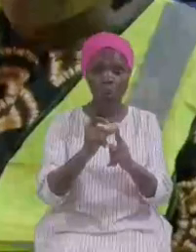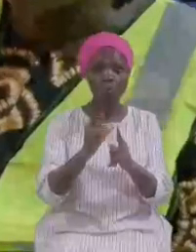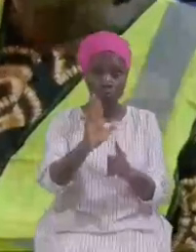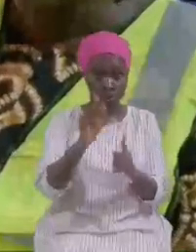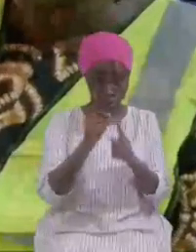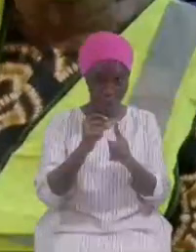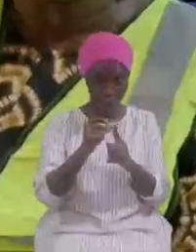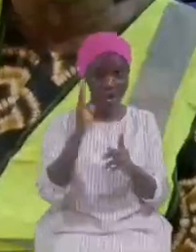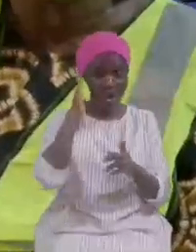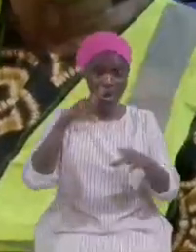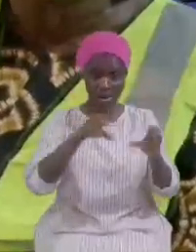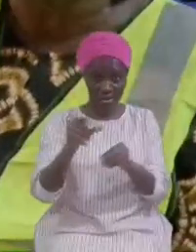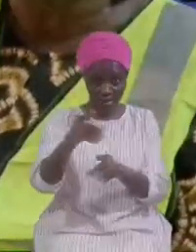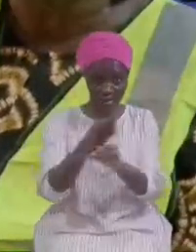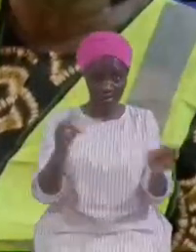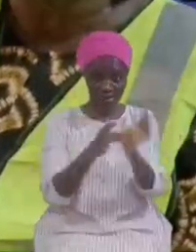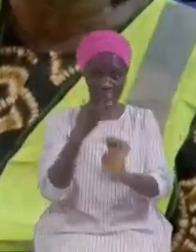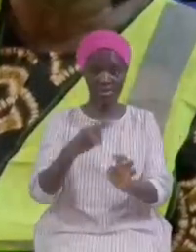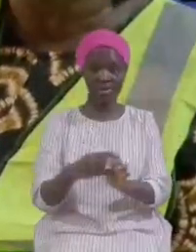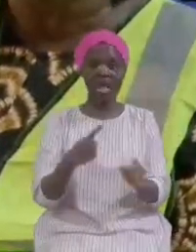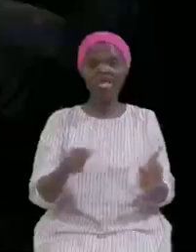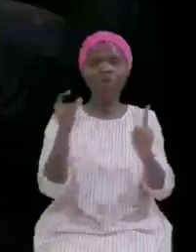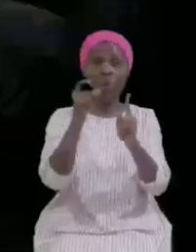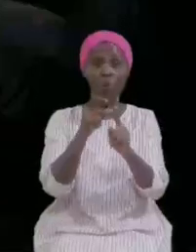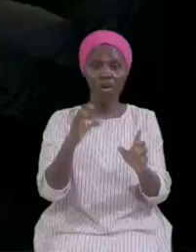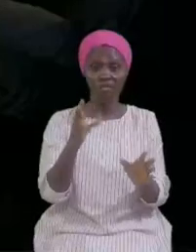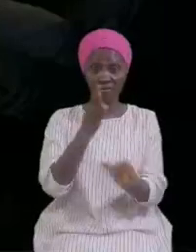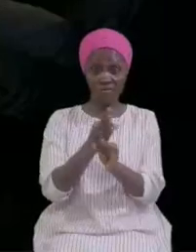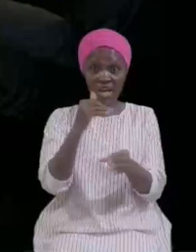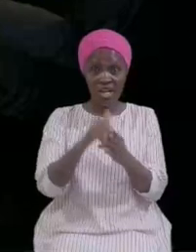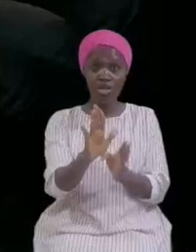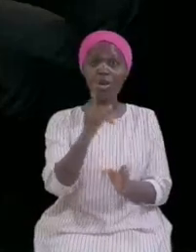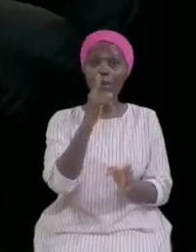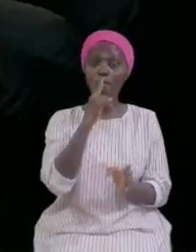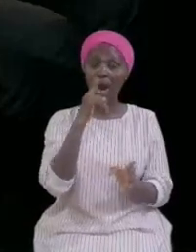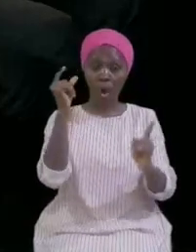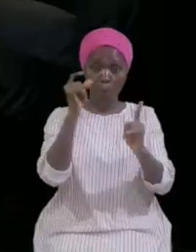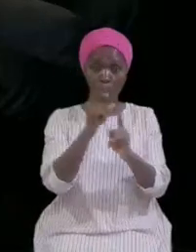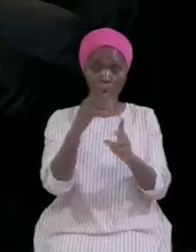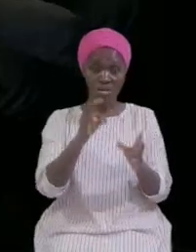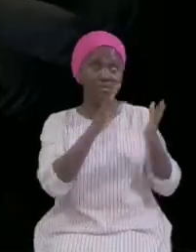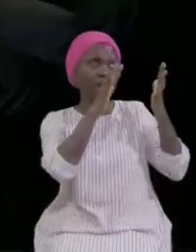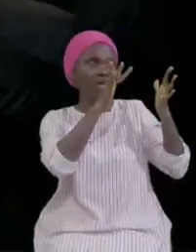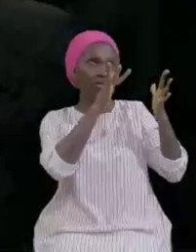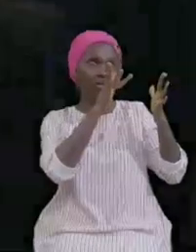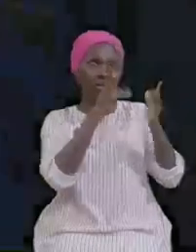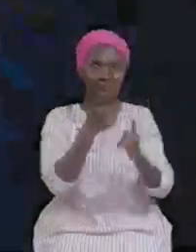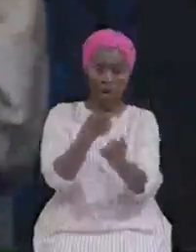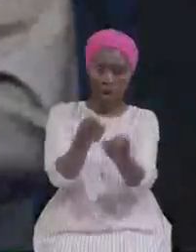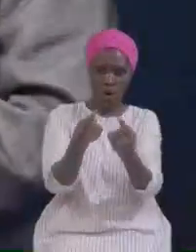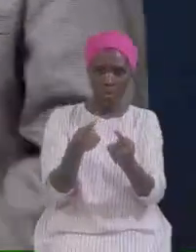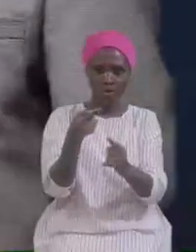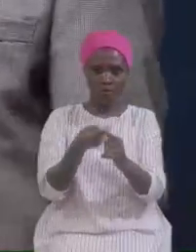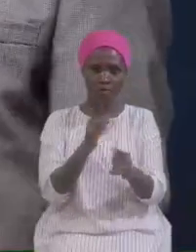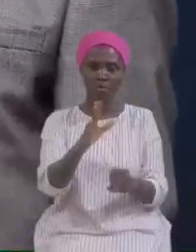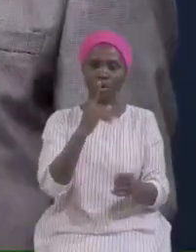Tes paroles vont t'affranchir. La parole de foi dans ta bouche, la parole d'attente dans ta vie, venant